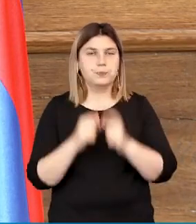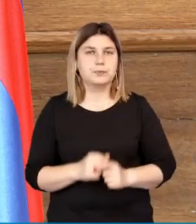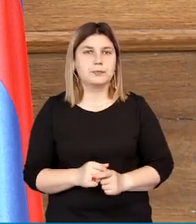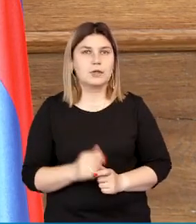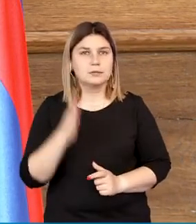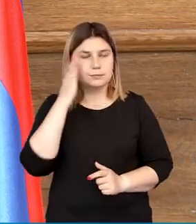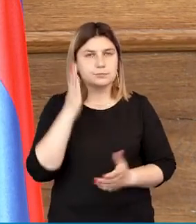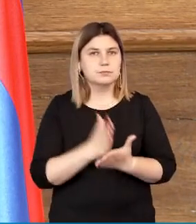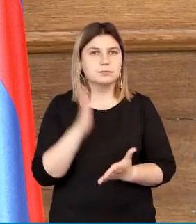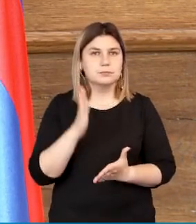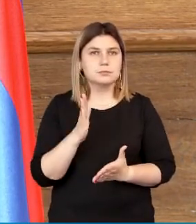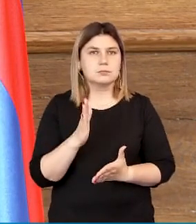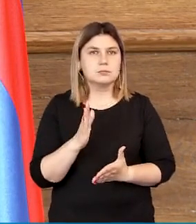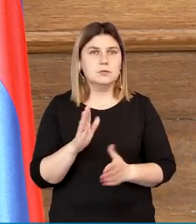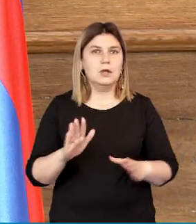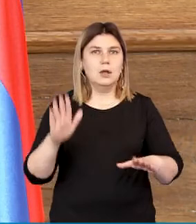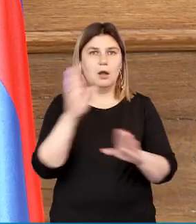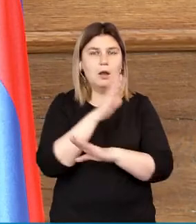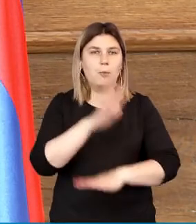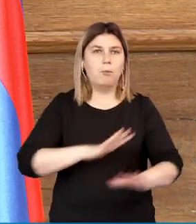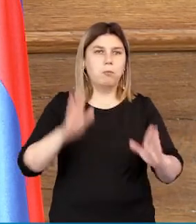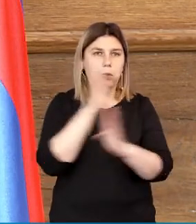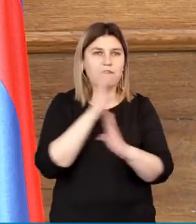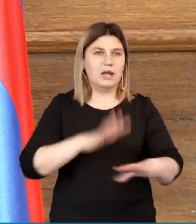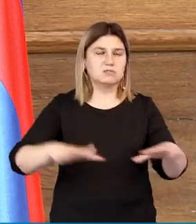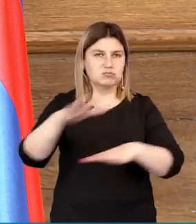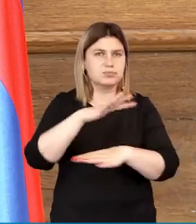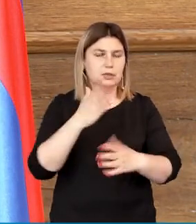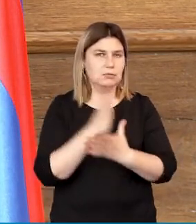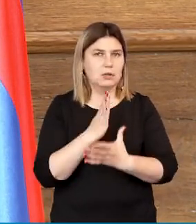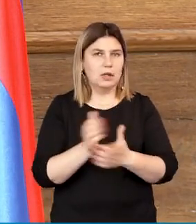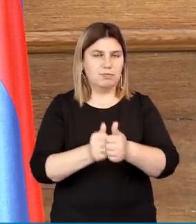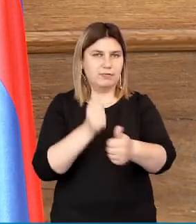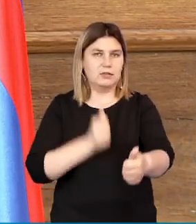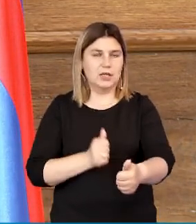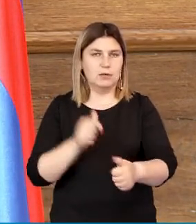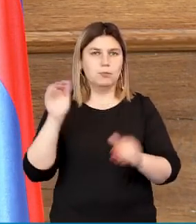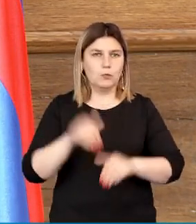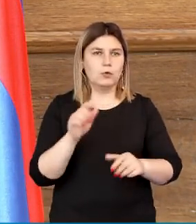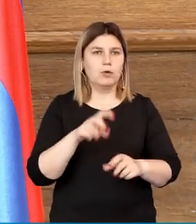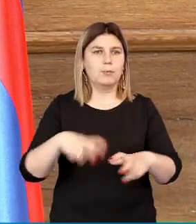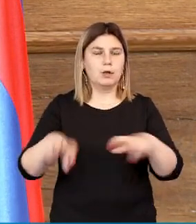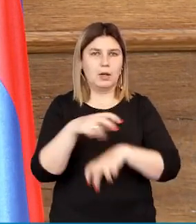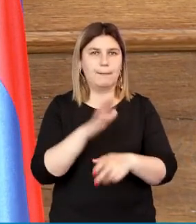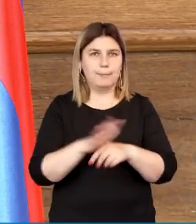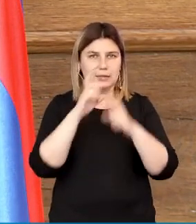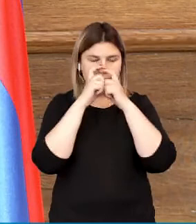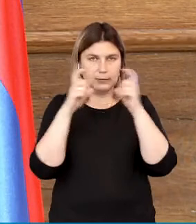Wiemy, że tylko po przestrzeni otwartej możemy się, przy zachowaniu oczywiście dystansu, możemy się poruszać bez